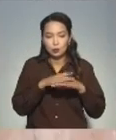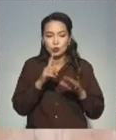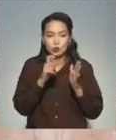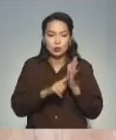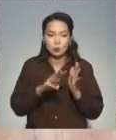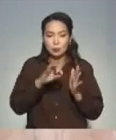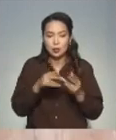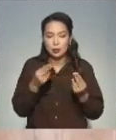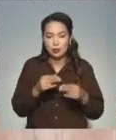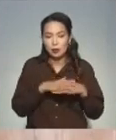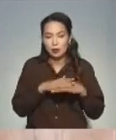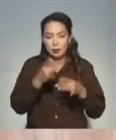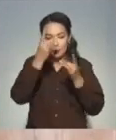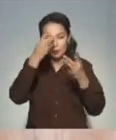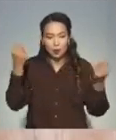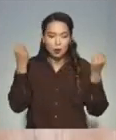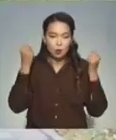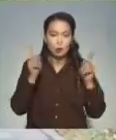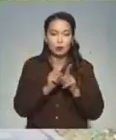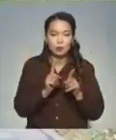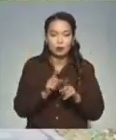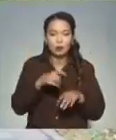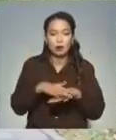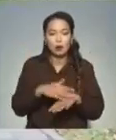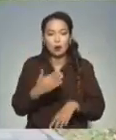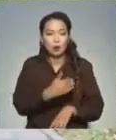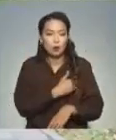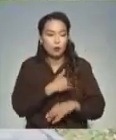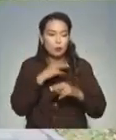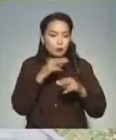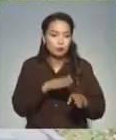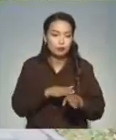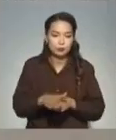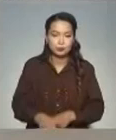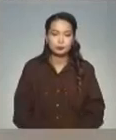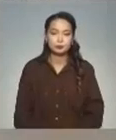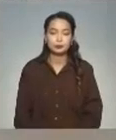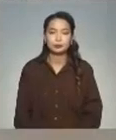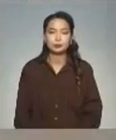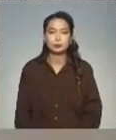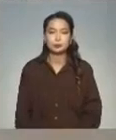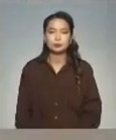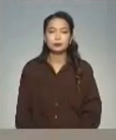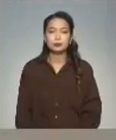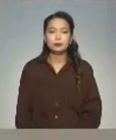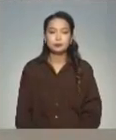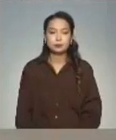миллиард теңге бөлінген. Мәдениет, спорт саласы да халық қалаулыларының назарында. Әзет Үрбеқызы, Нұрғазы Жәнес, Астана Таймс, Шымкент.